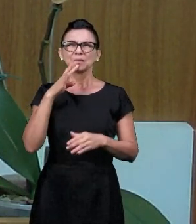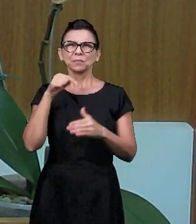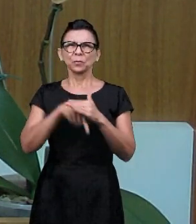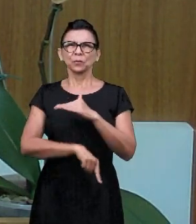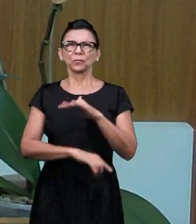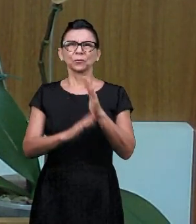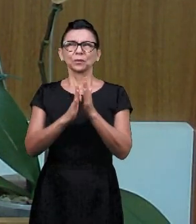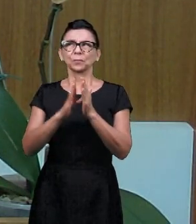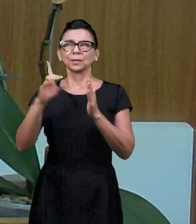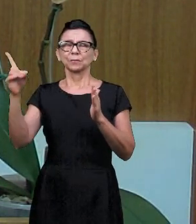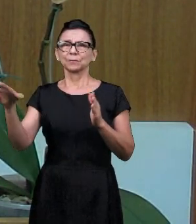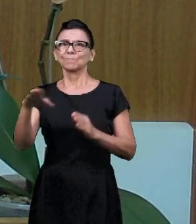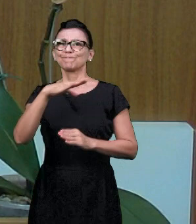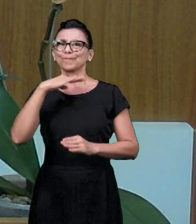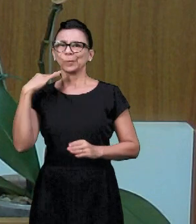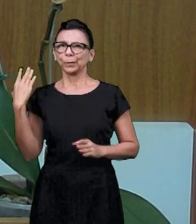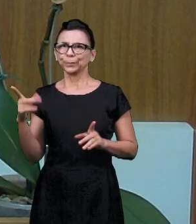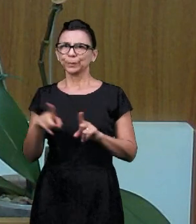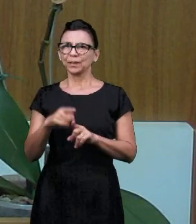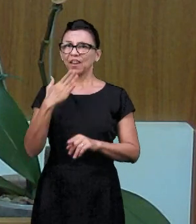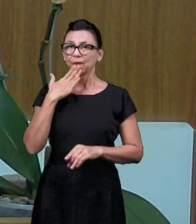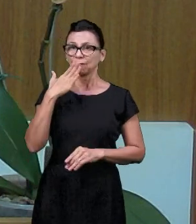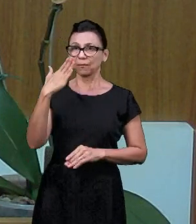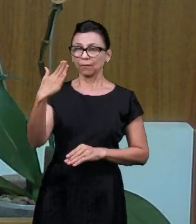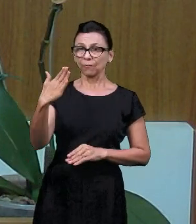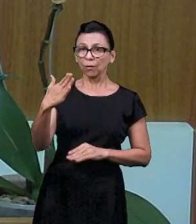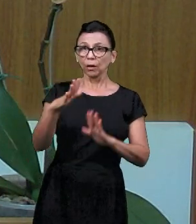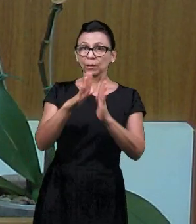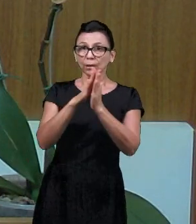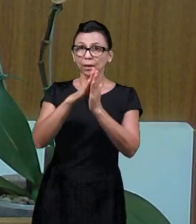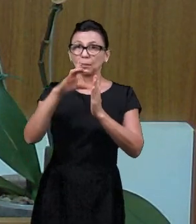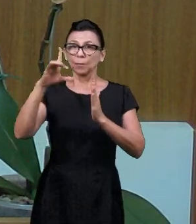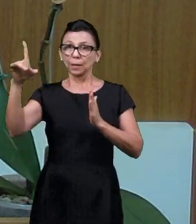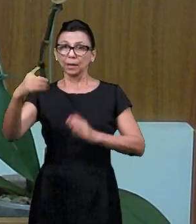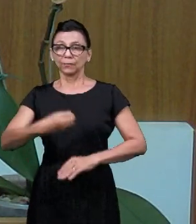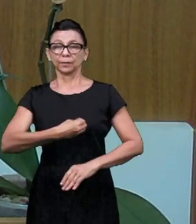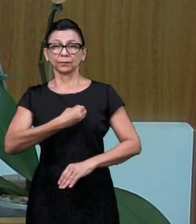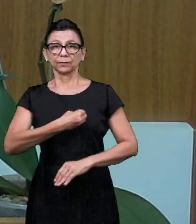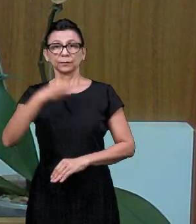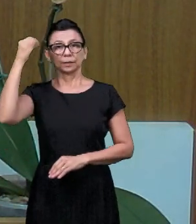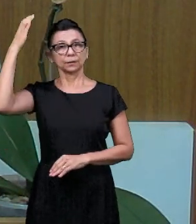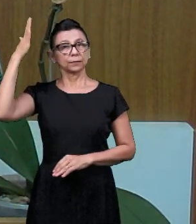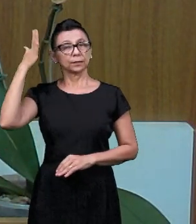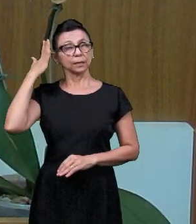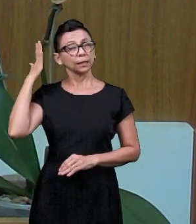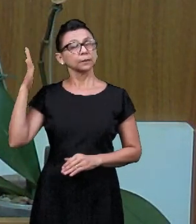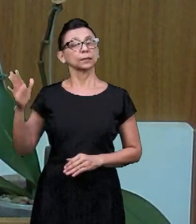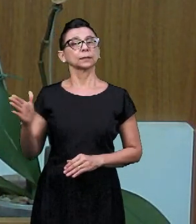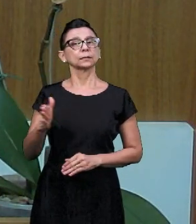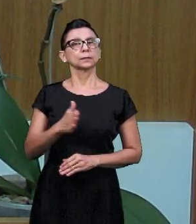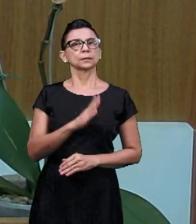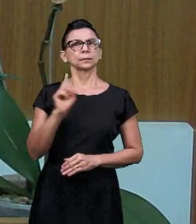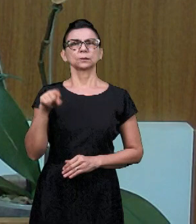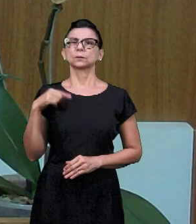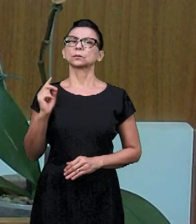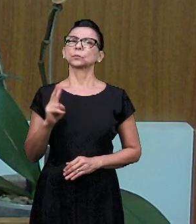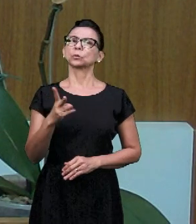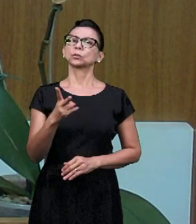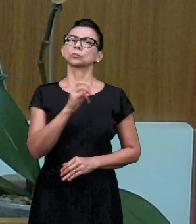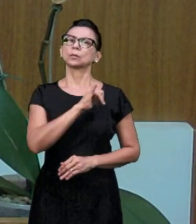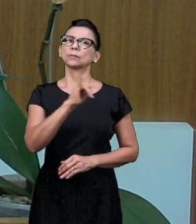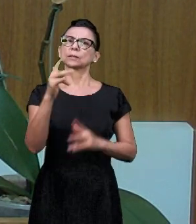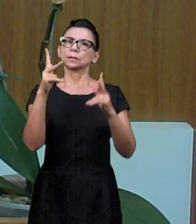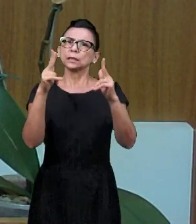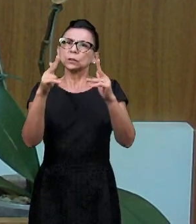grand combat à nous. Et nous allons dire ce que Luther a dit, que la parole va rester, nous sommes certains. Ils ont